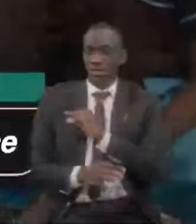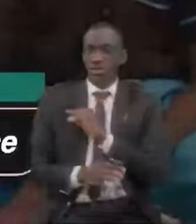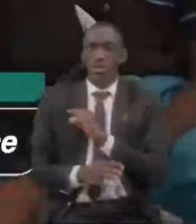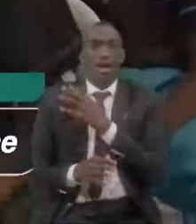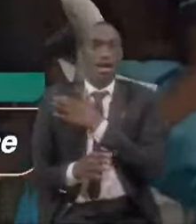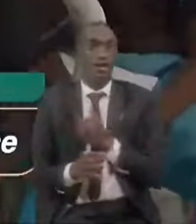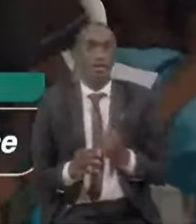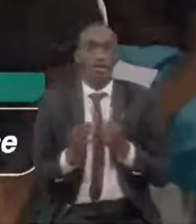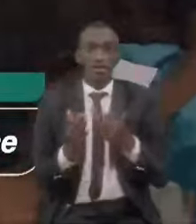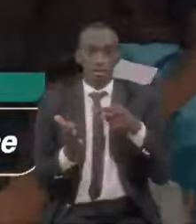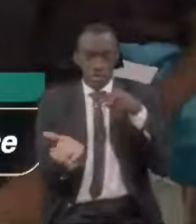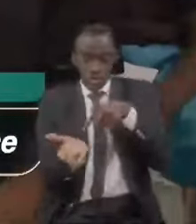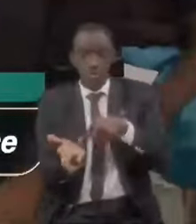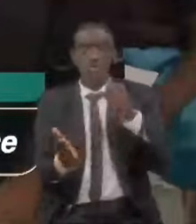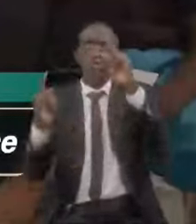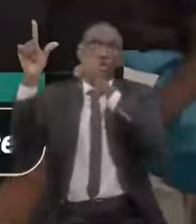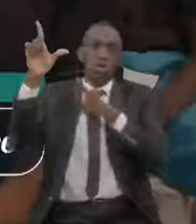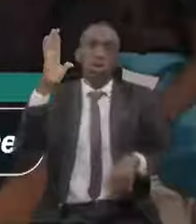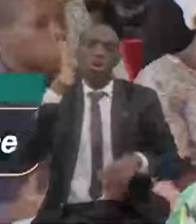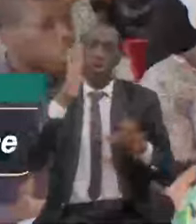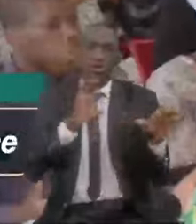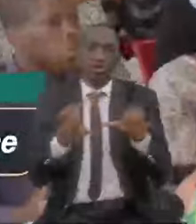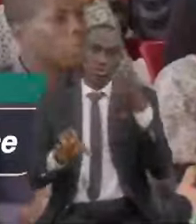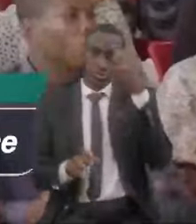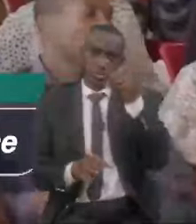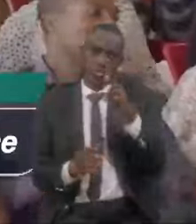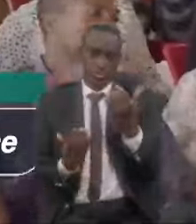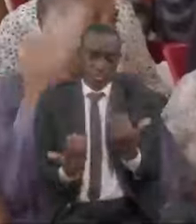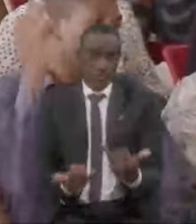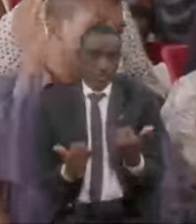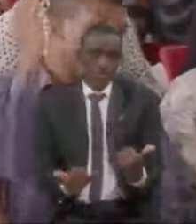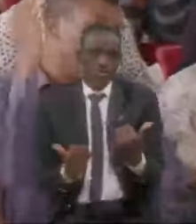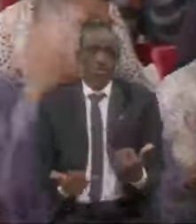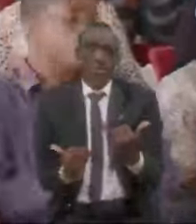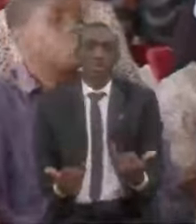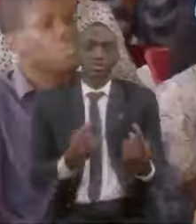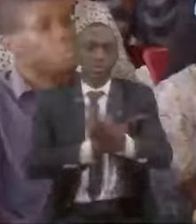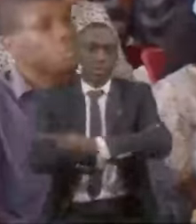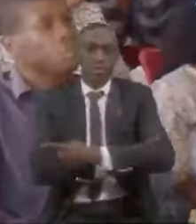Seigneur le fera pour toi. Aujourd'hui. Et dit aujourd'hui.